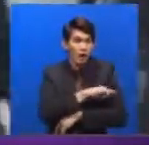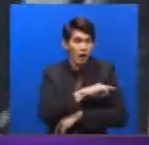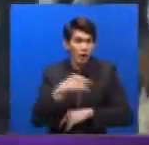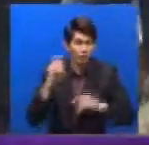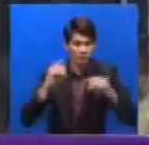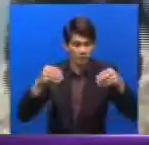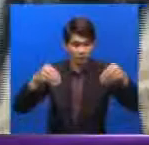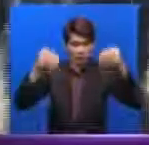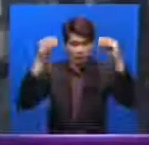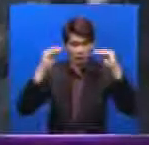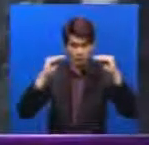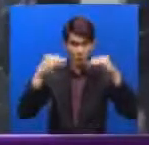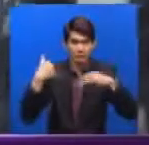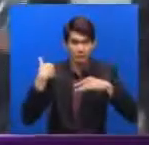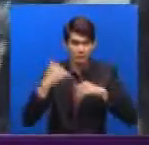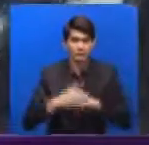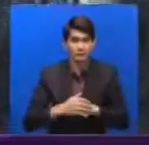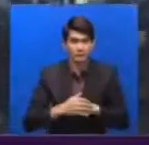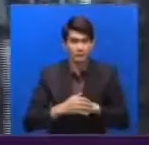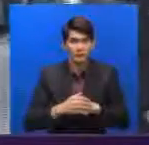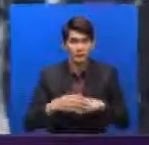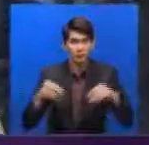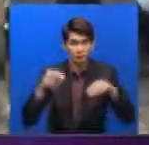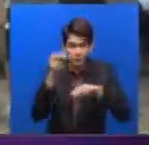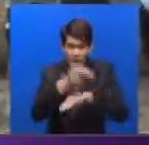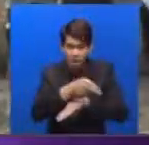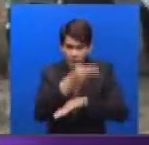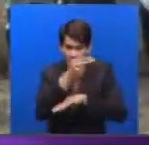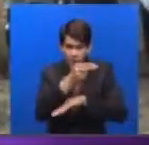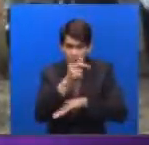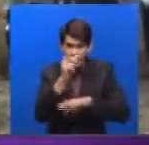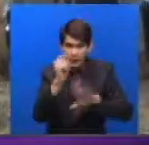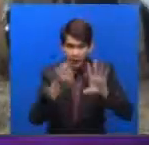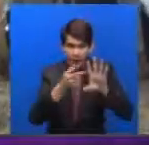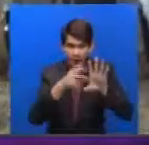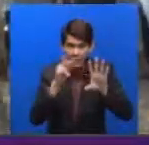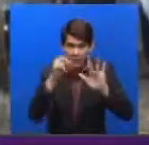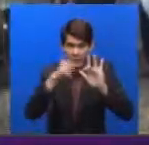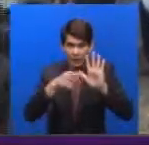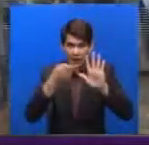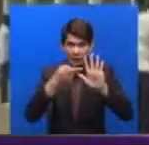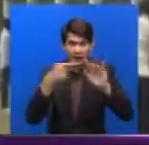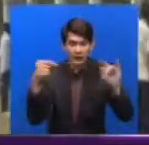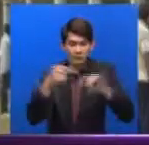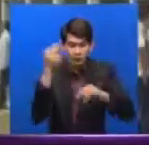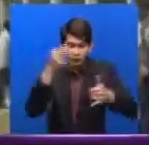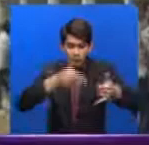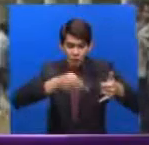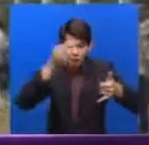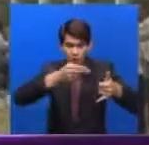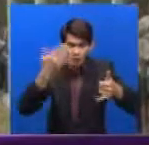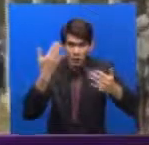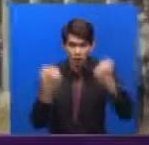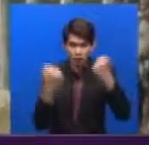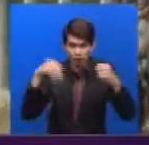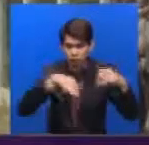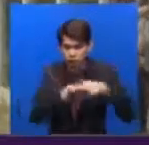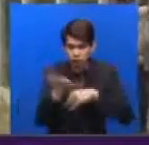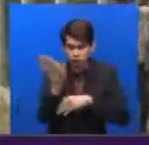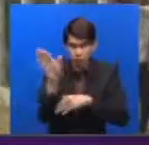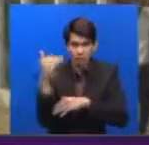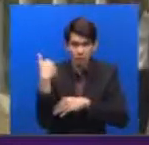จอดตรงที่จุดเกิดเหตุในมติมังใช้อาวุธปืนอาก้ายิงเข้าใส่ในขวัญชัยจากนั้นคนร้ายก็ขับรถหลบหนีออกจากที่เกิดเหตุ